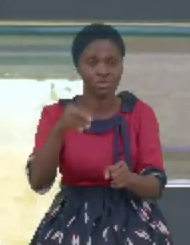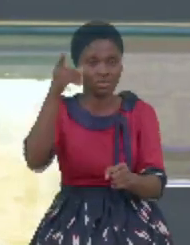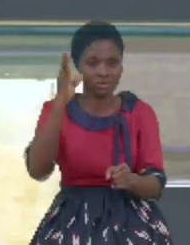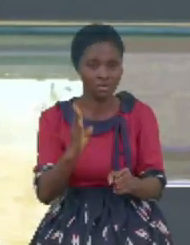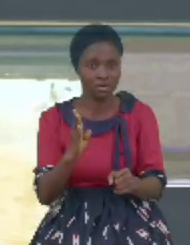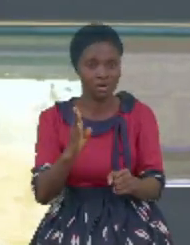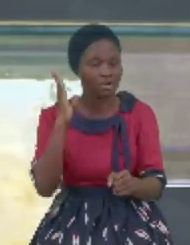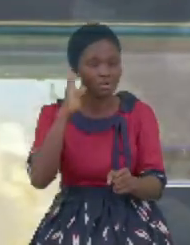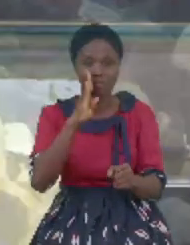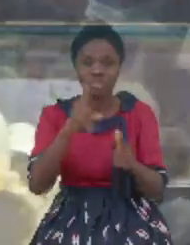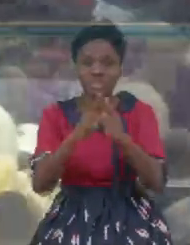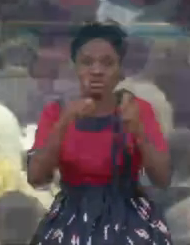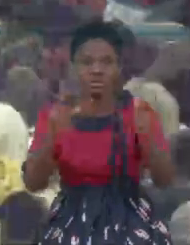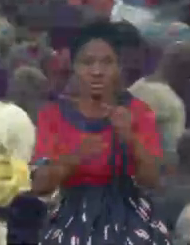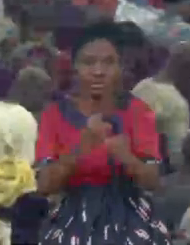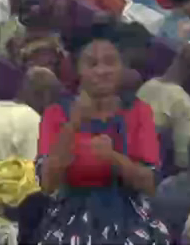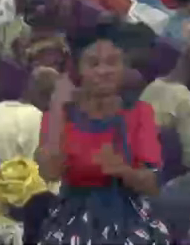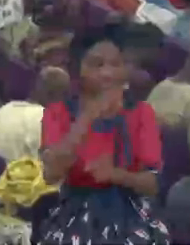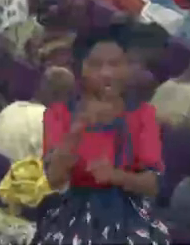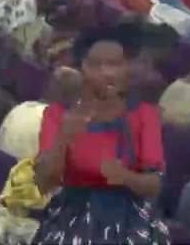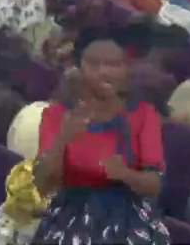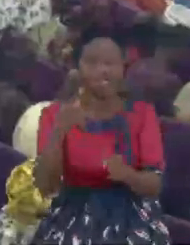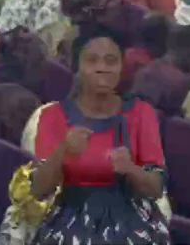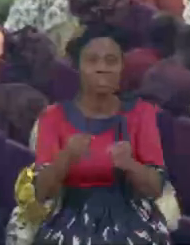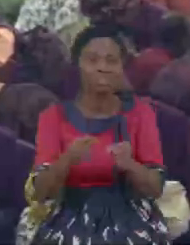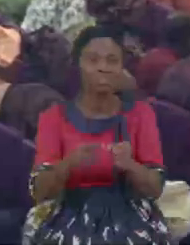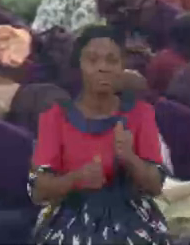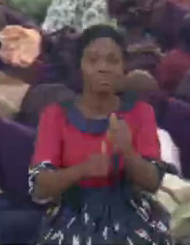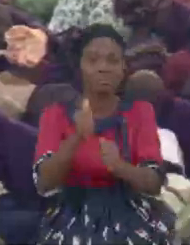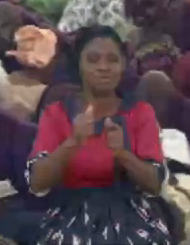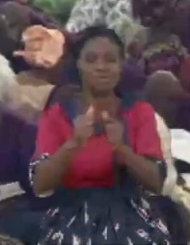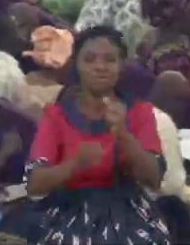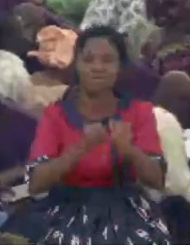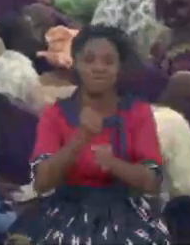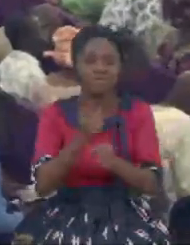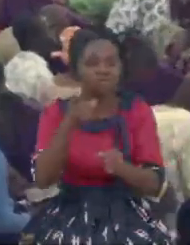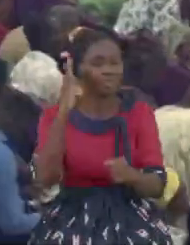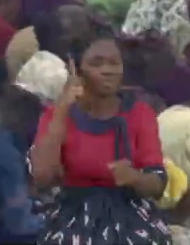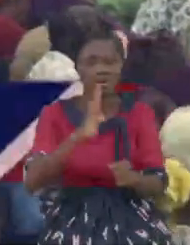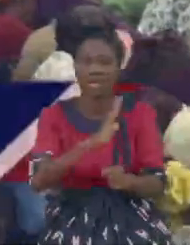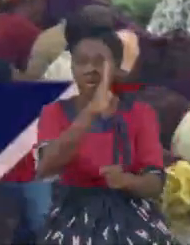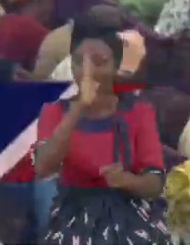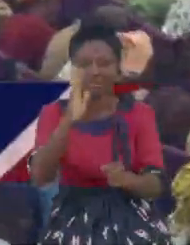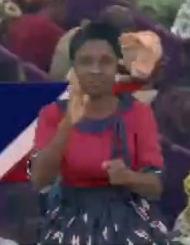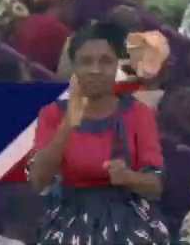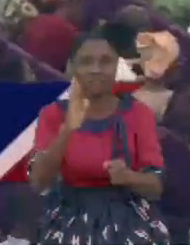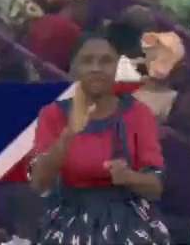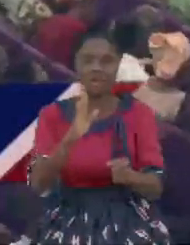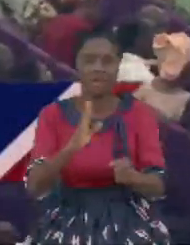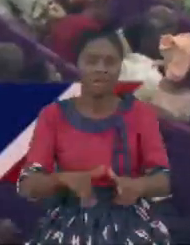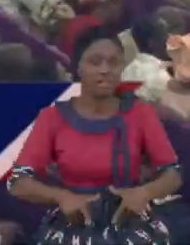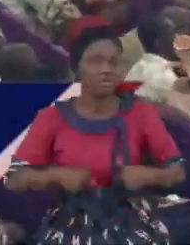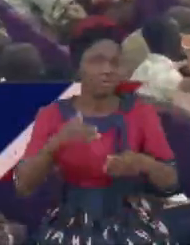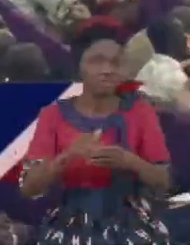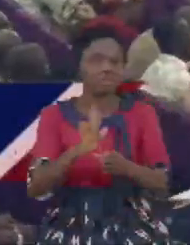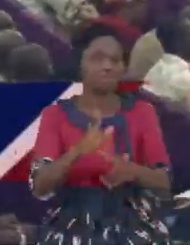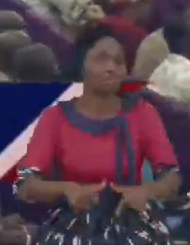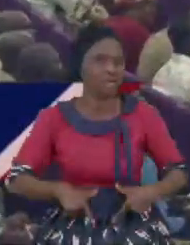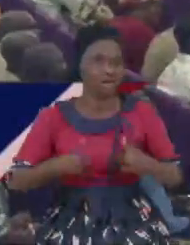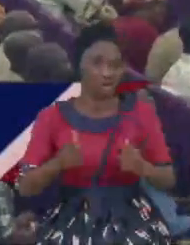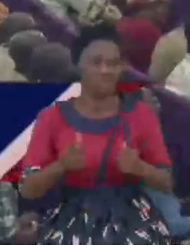promesses de Dieu, ce sera une grande année pour vous. La plus grande année pour vous de votre vie. Et les portes seront ouvertes